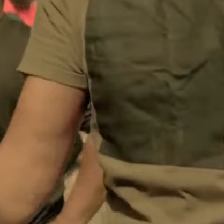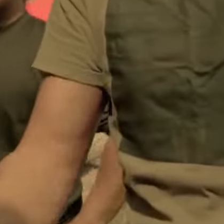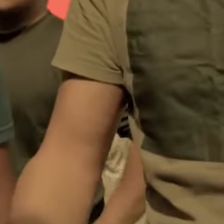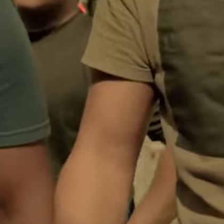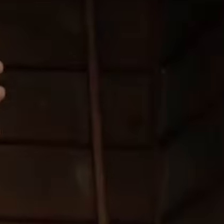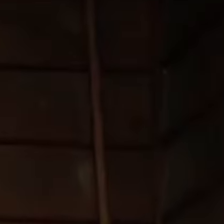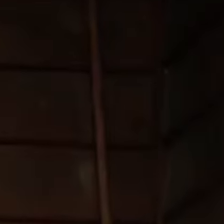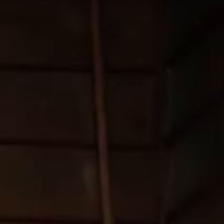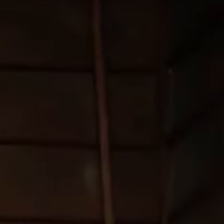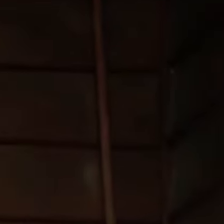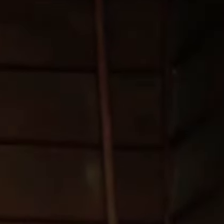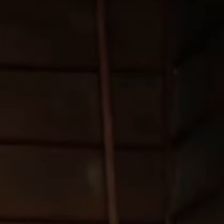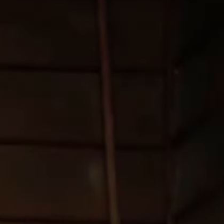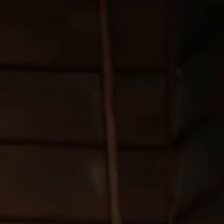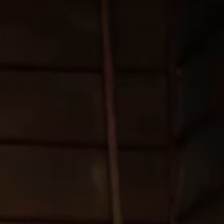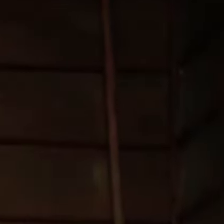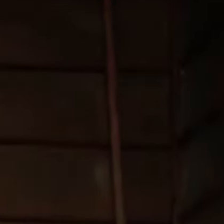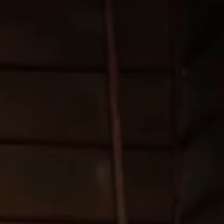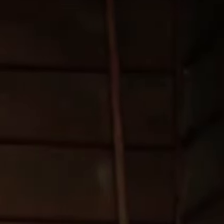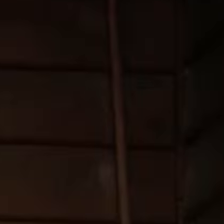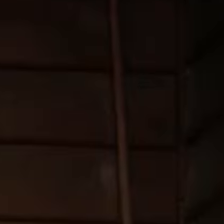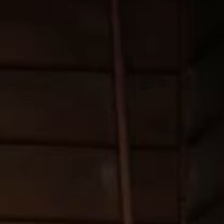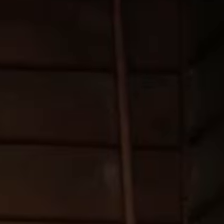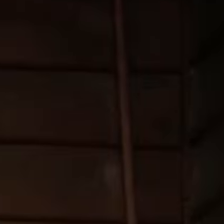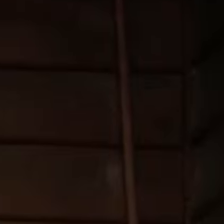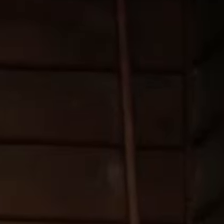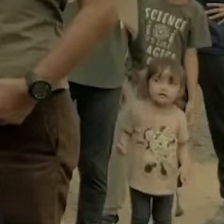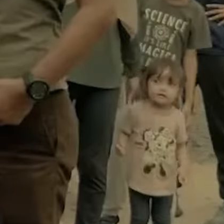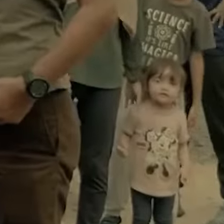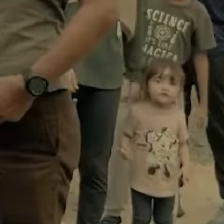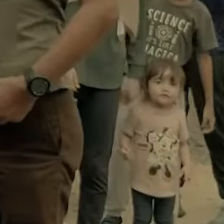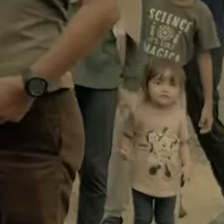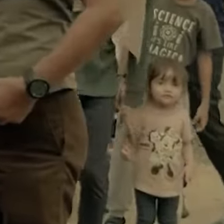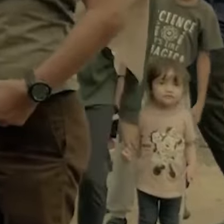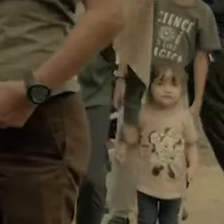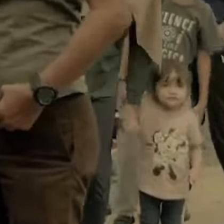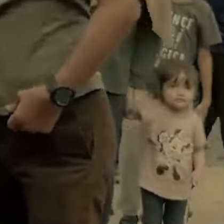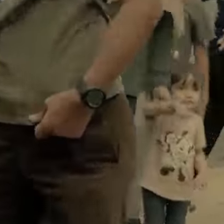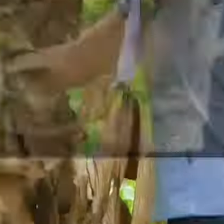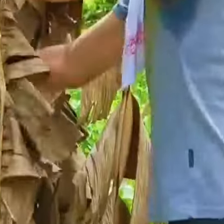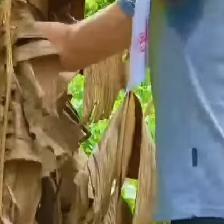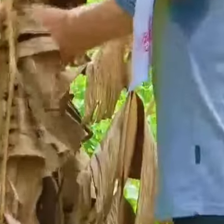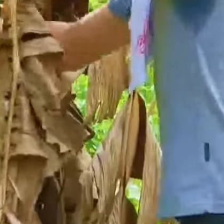musuh dah sakit perut ni tu. Kata kita ramai-ramai, gotong-royong bersihkan kawasan kita.